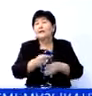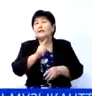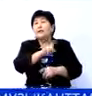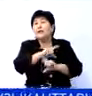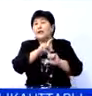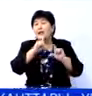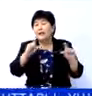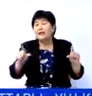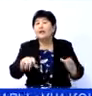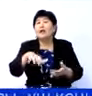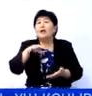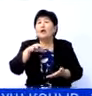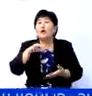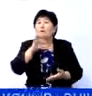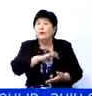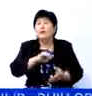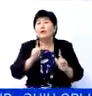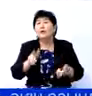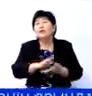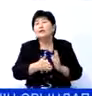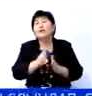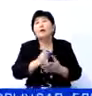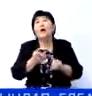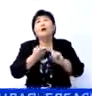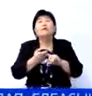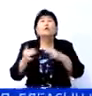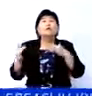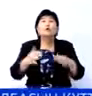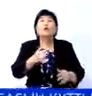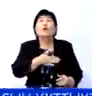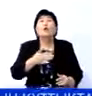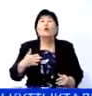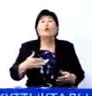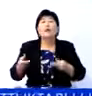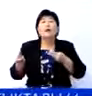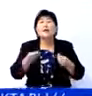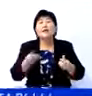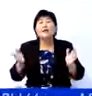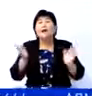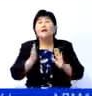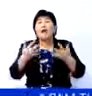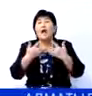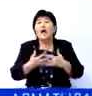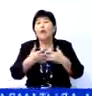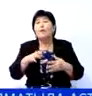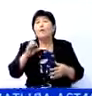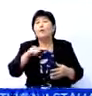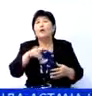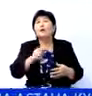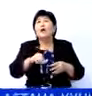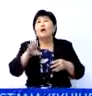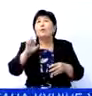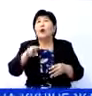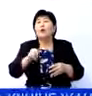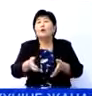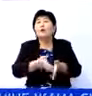да пайдалануға келісіміз бар. Вируспен күресте өкпені жасанды желдету аппараты мен оттегі баллондарының тапшылық